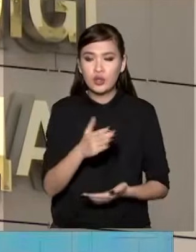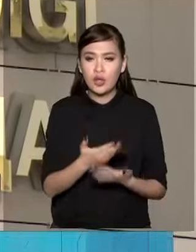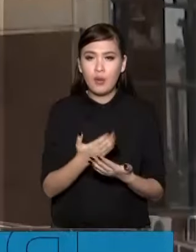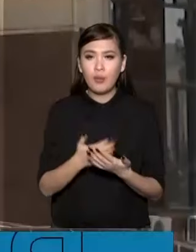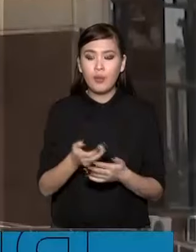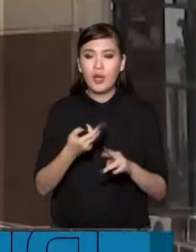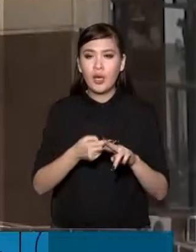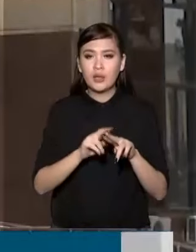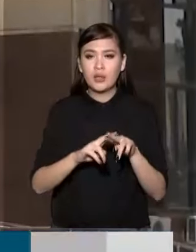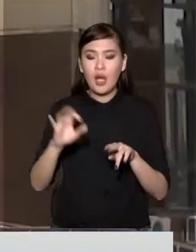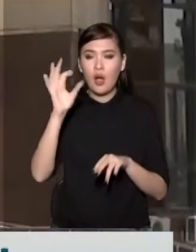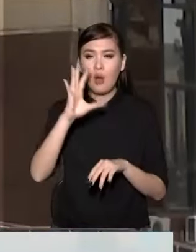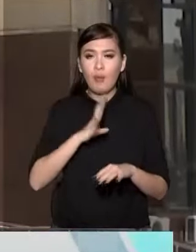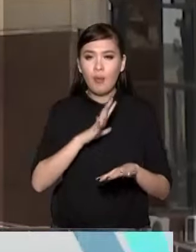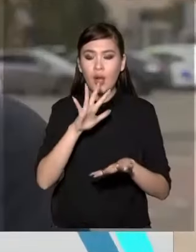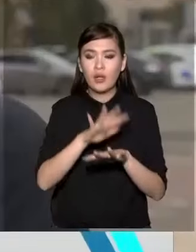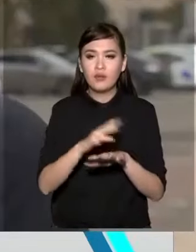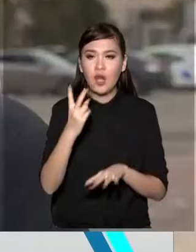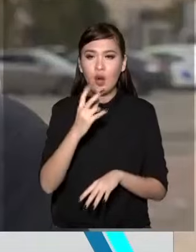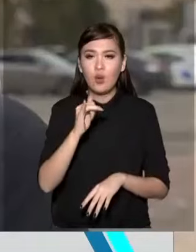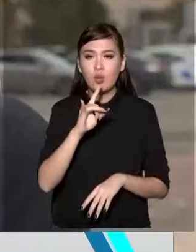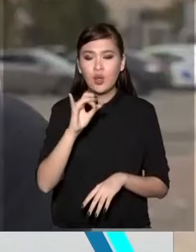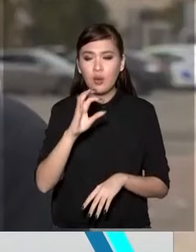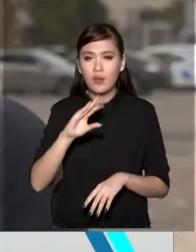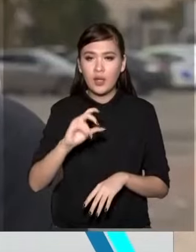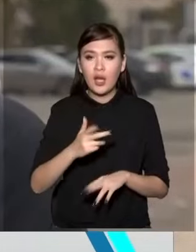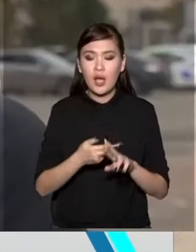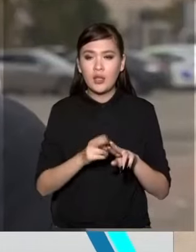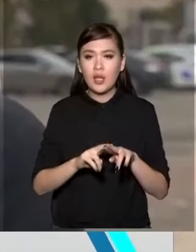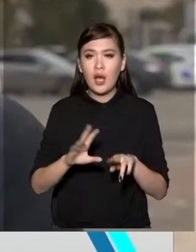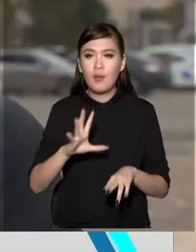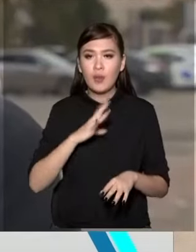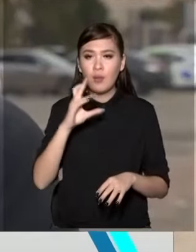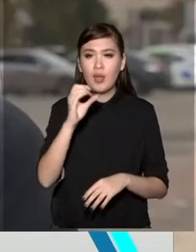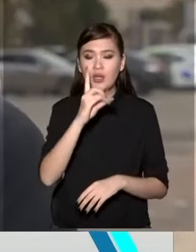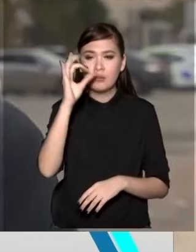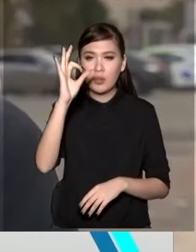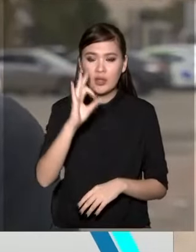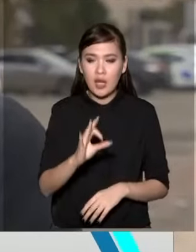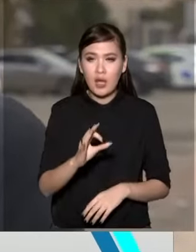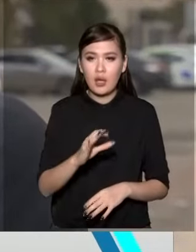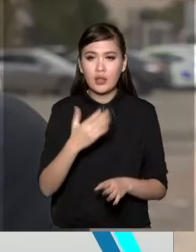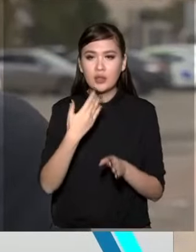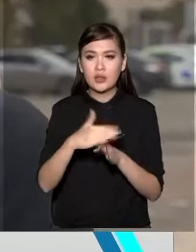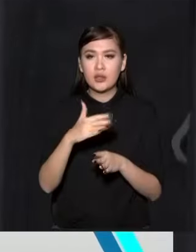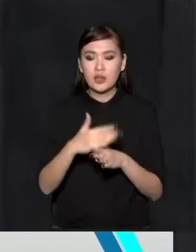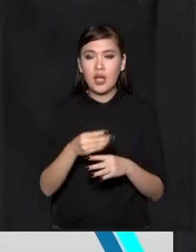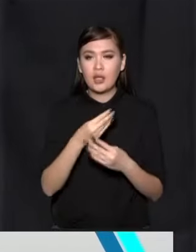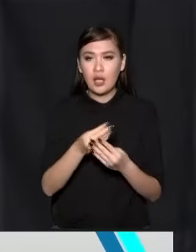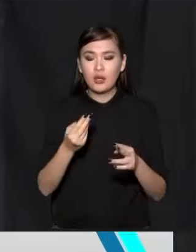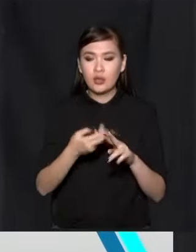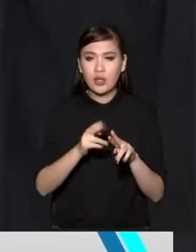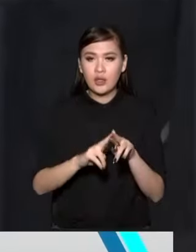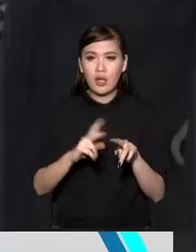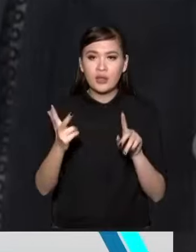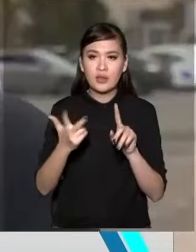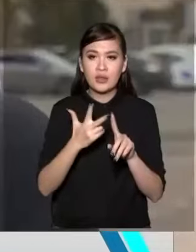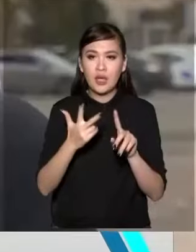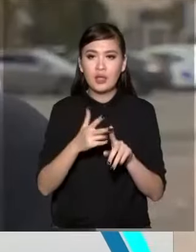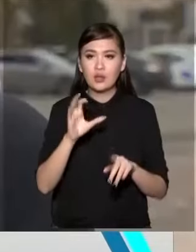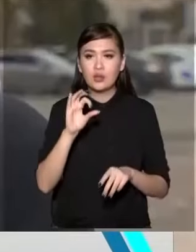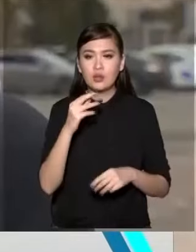заключены соответствующие меморандумы с банками второго уровня. Эти банки выдают вам беспроцентную беззалоговую кредит на цель газификации. Третье, выдается для